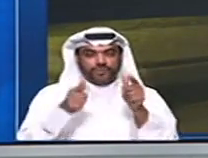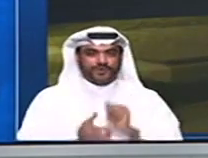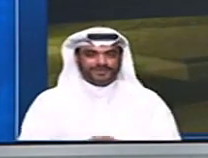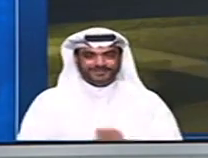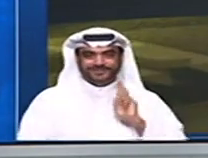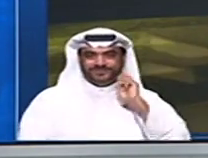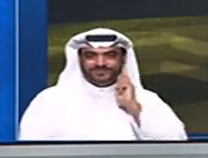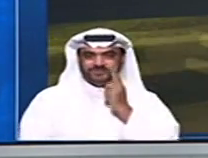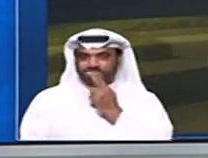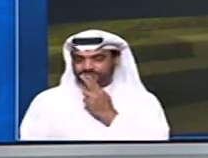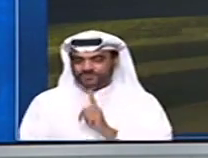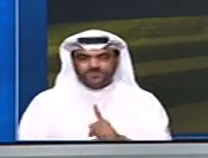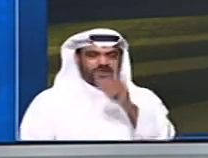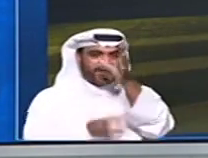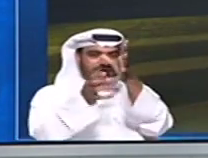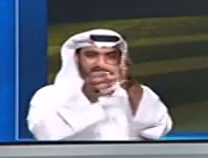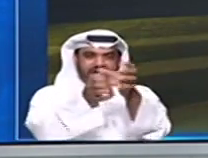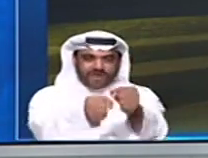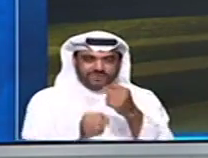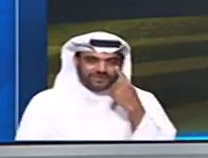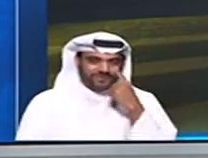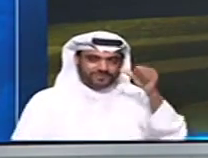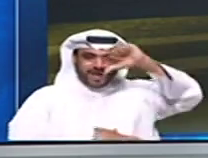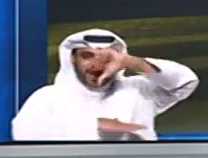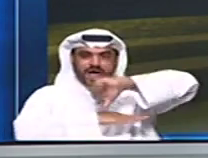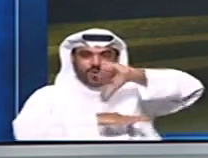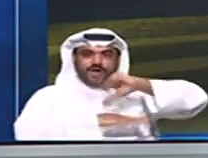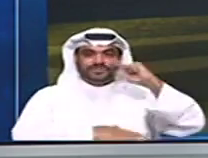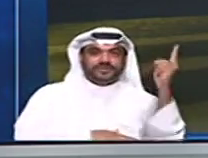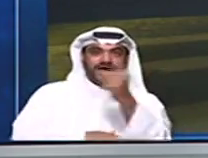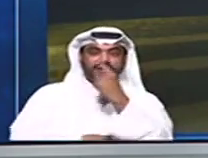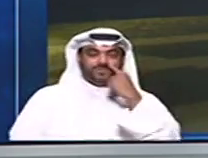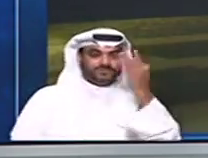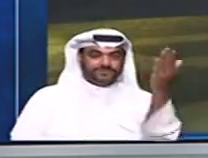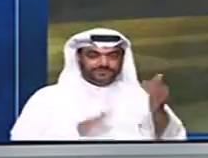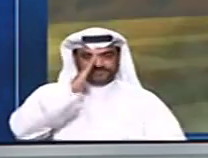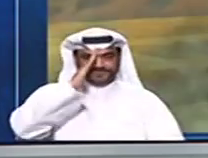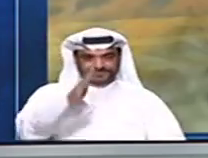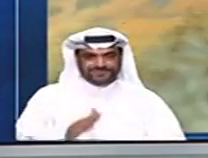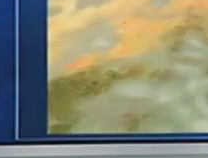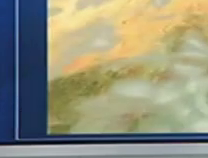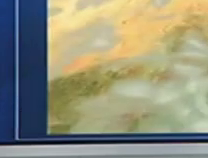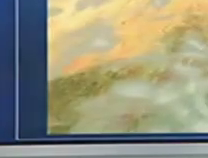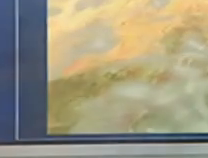أعزائي المشاهدين نشكركم على حسن المتابعة، والآن مع درجات الحرارة على عواصم العالم.